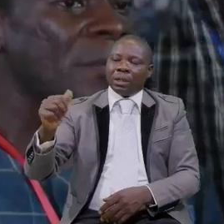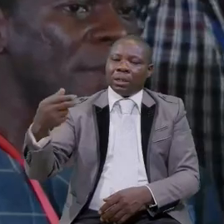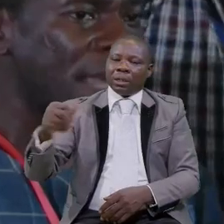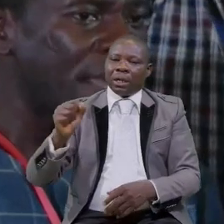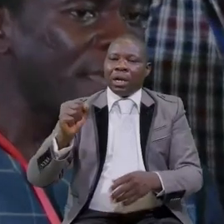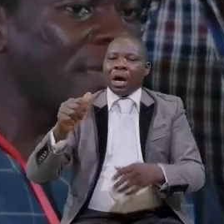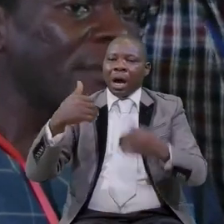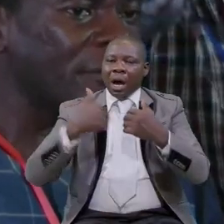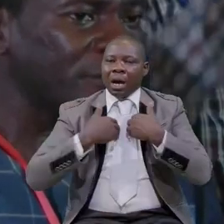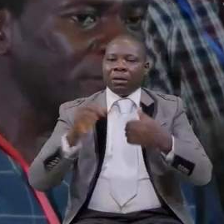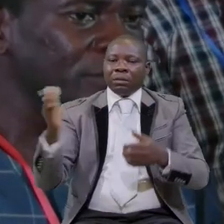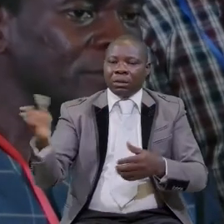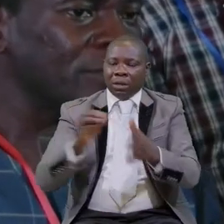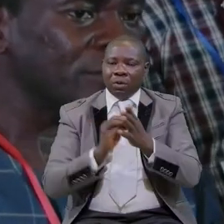toi.